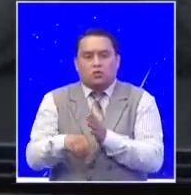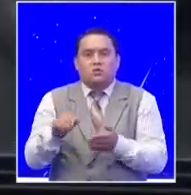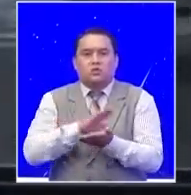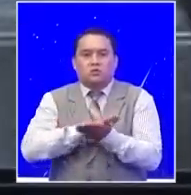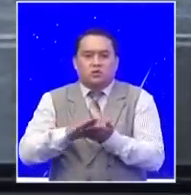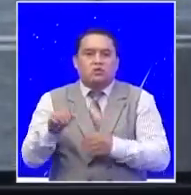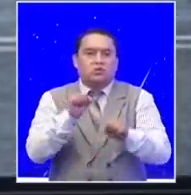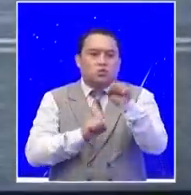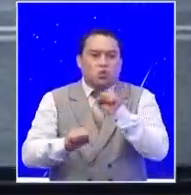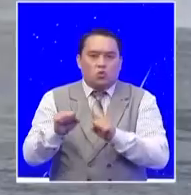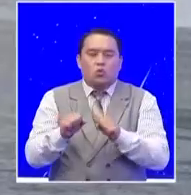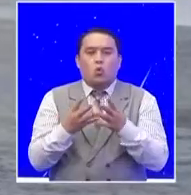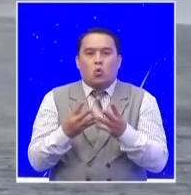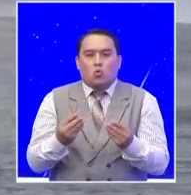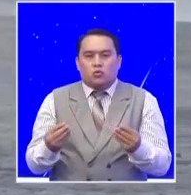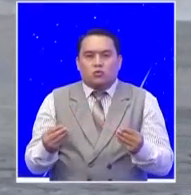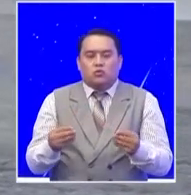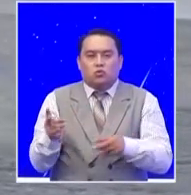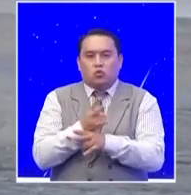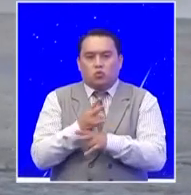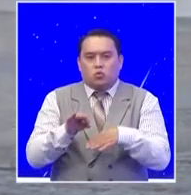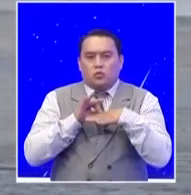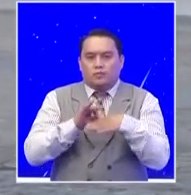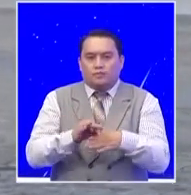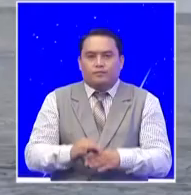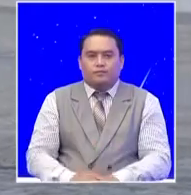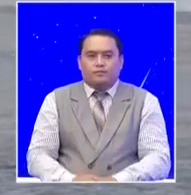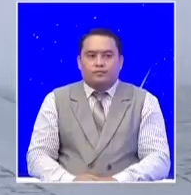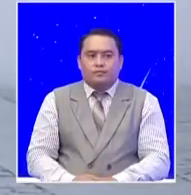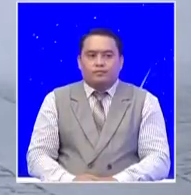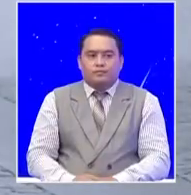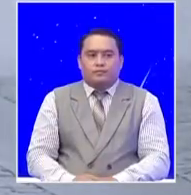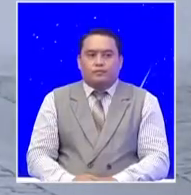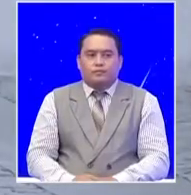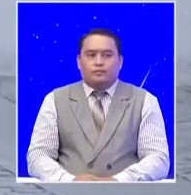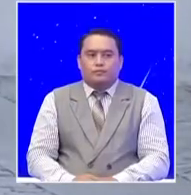Дезинфекция күндізгі уақытта ғана емес, түнде де жүргізіліп жатыр.